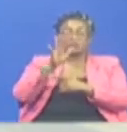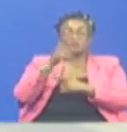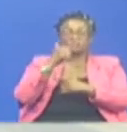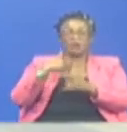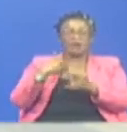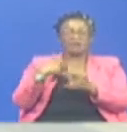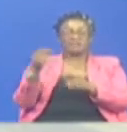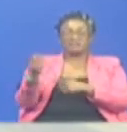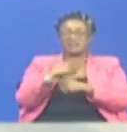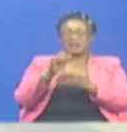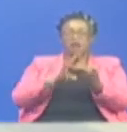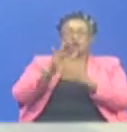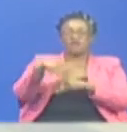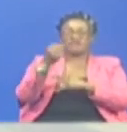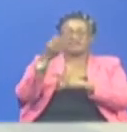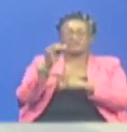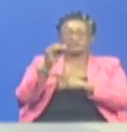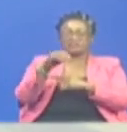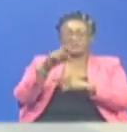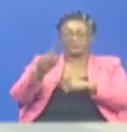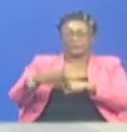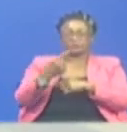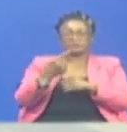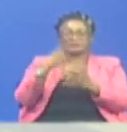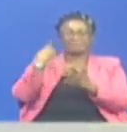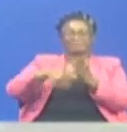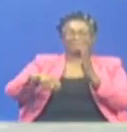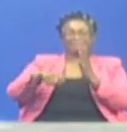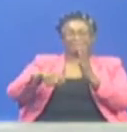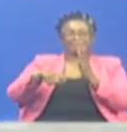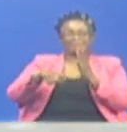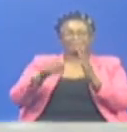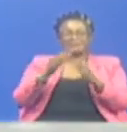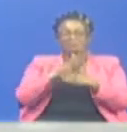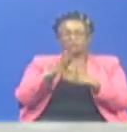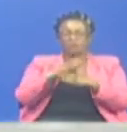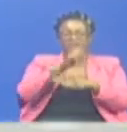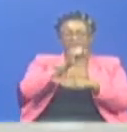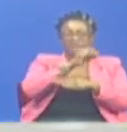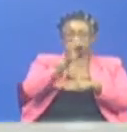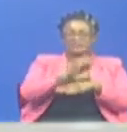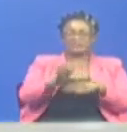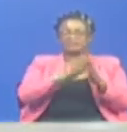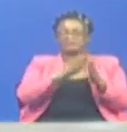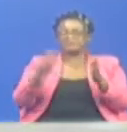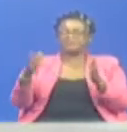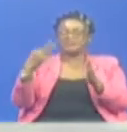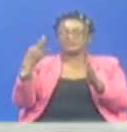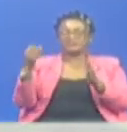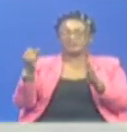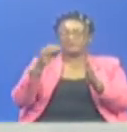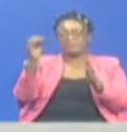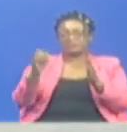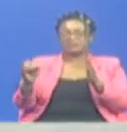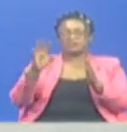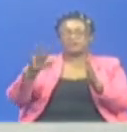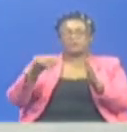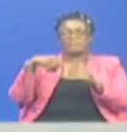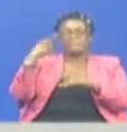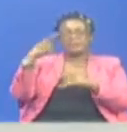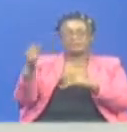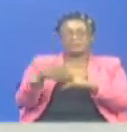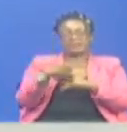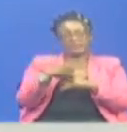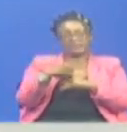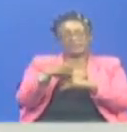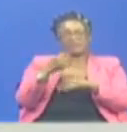shilingi 1050 kila mwezi watakatwa malipo kwa kati ya 5% na 35% kuanzia mwezi Mei kwa